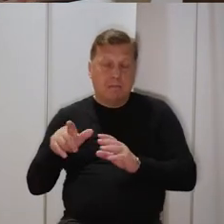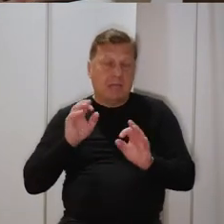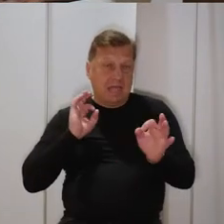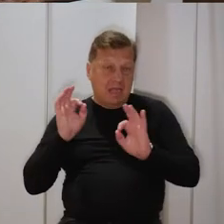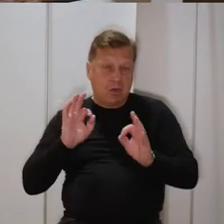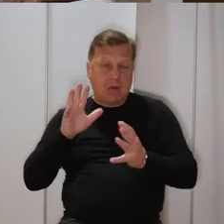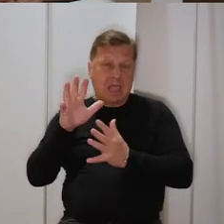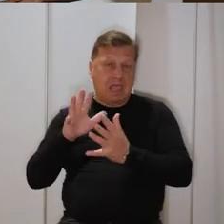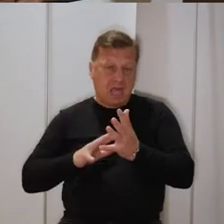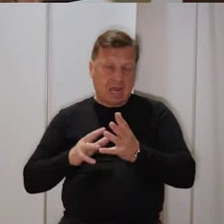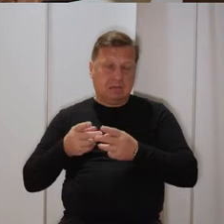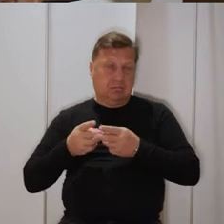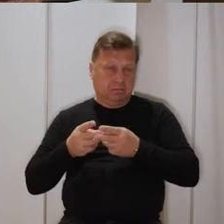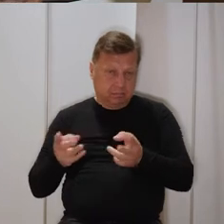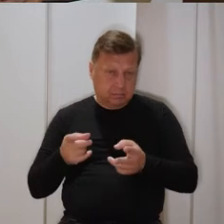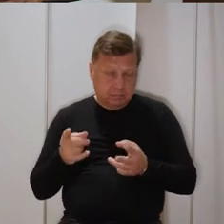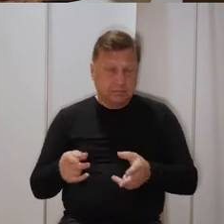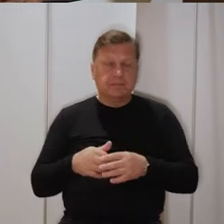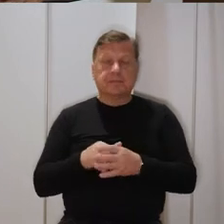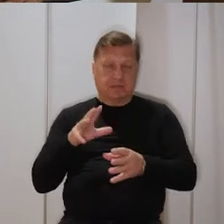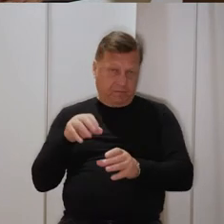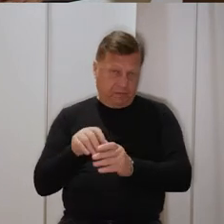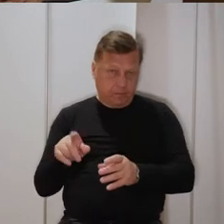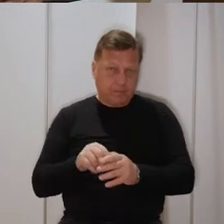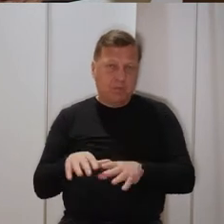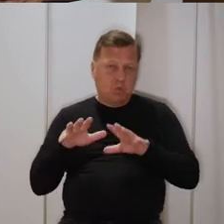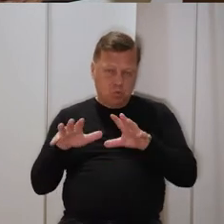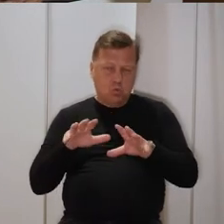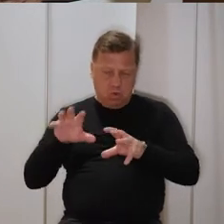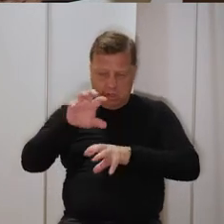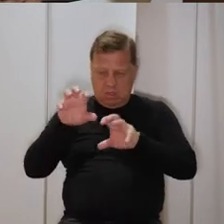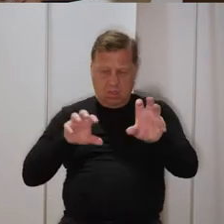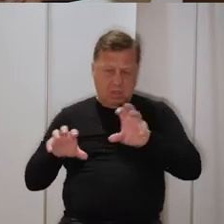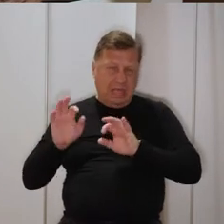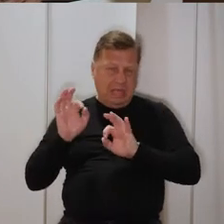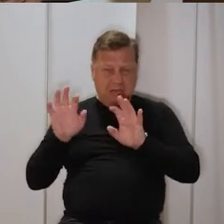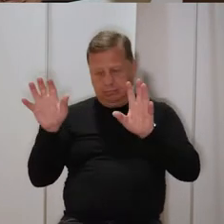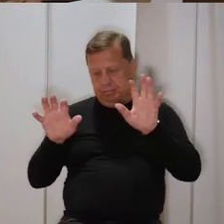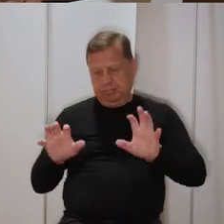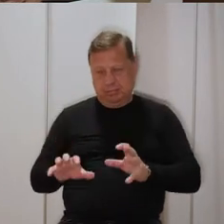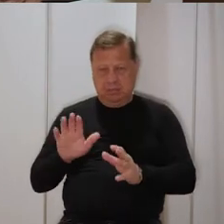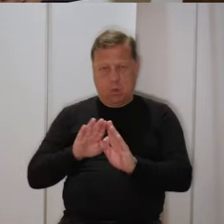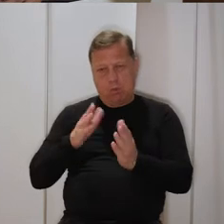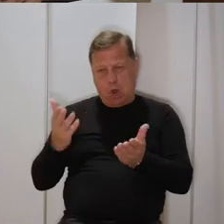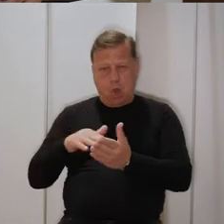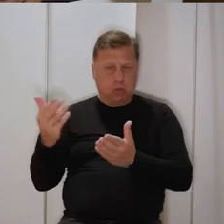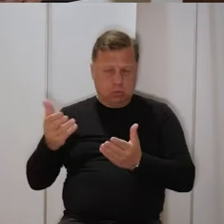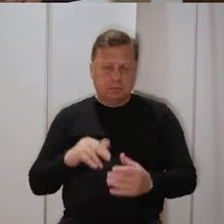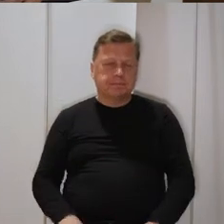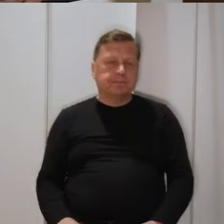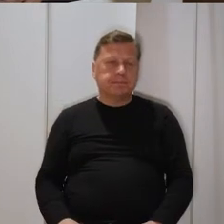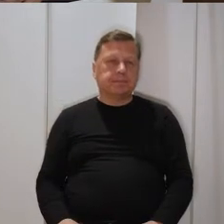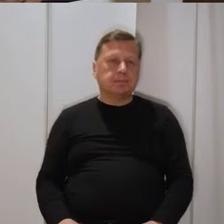treści, tak dużo było zamieszczanych tych informacji w tej broszurze na przykład. To znaczy